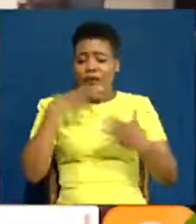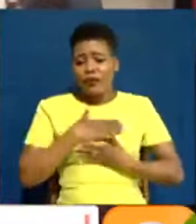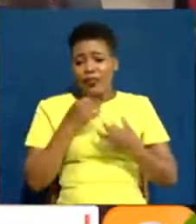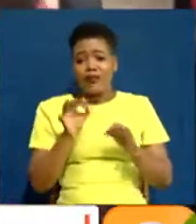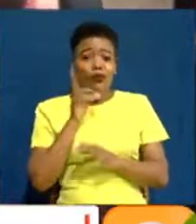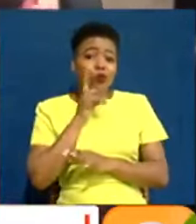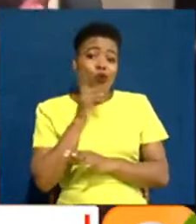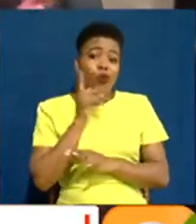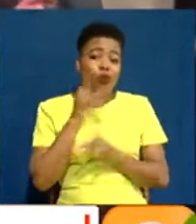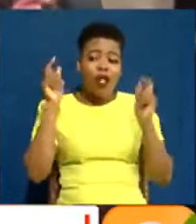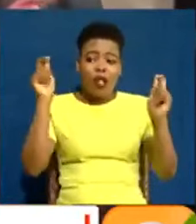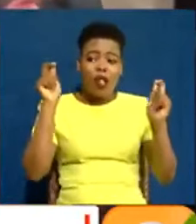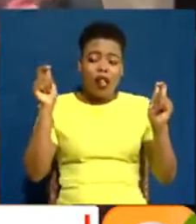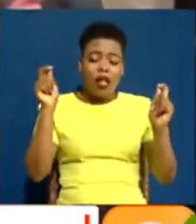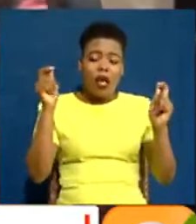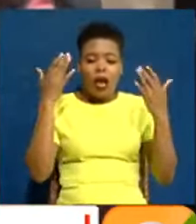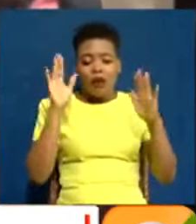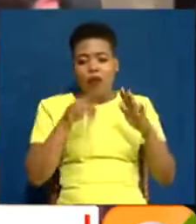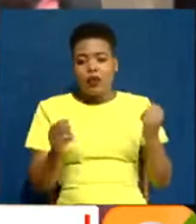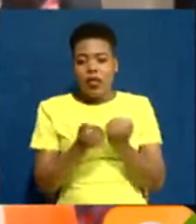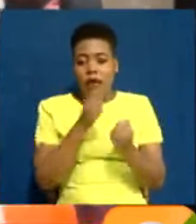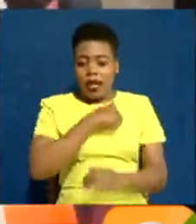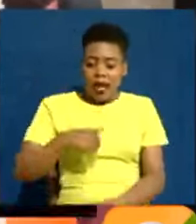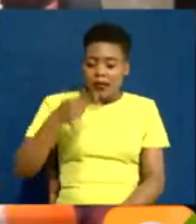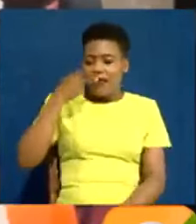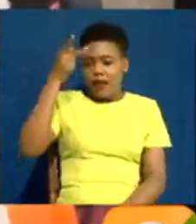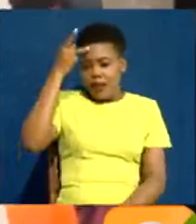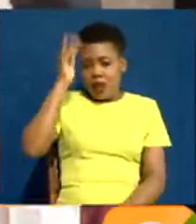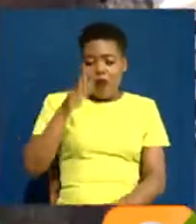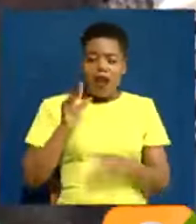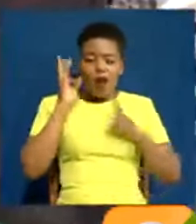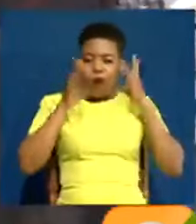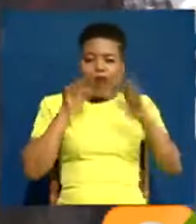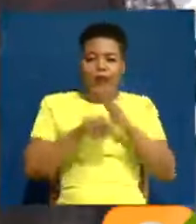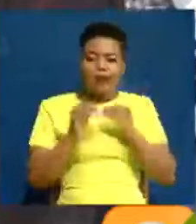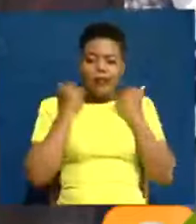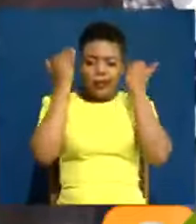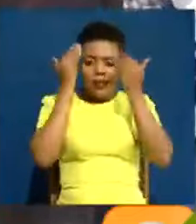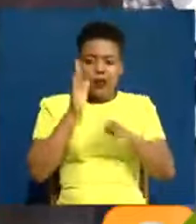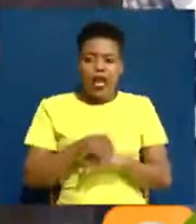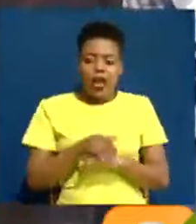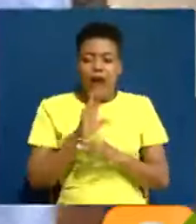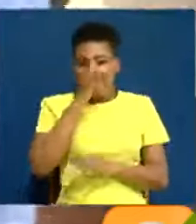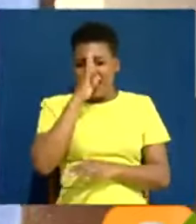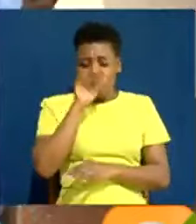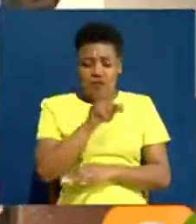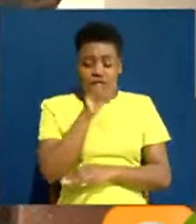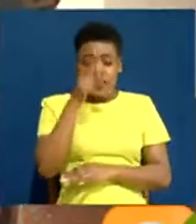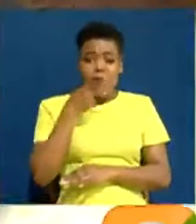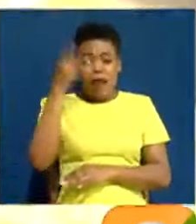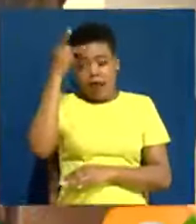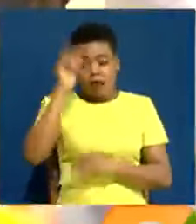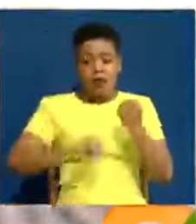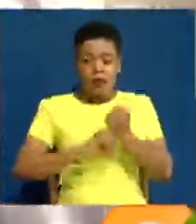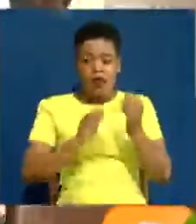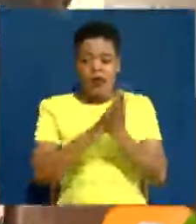mgomo itakuwa aje? Sisi kama wazazi itakuwa ni stress sana kwa wazazi. Kiwewe cha mzazi huyu pia kinapata uungwaji